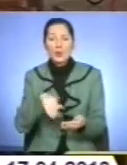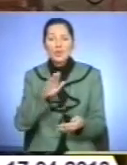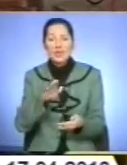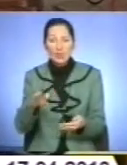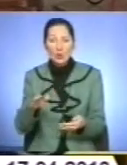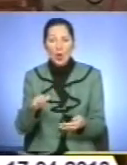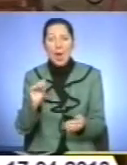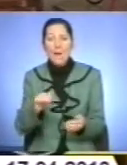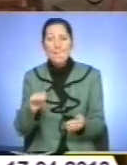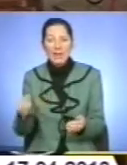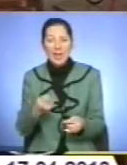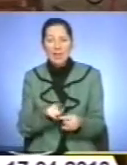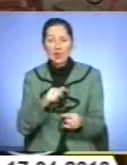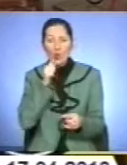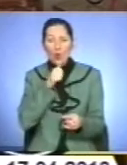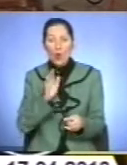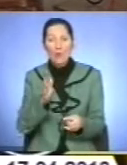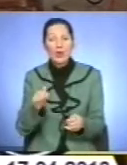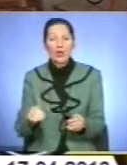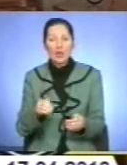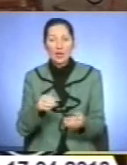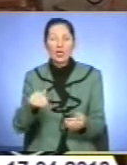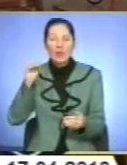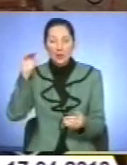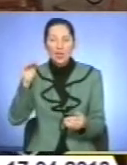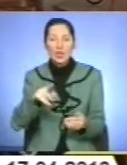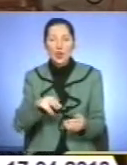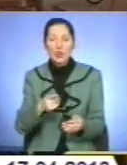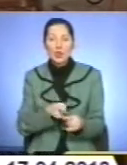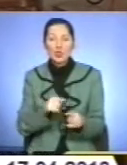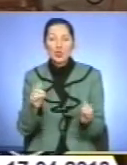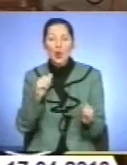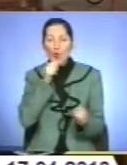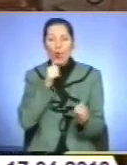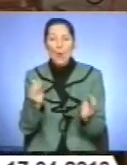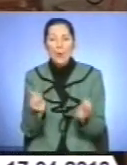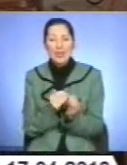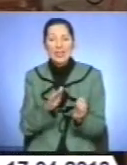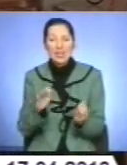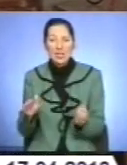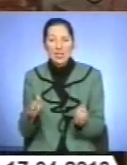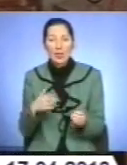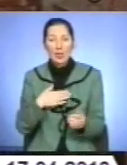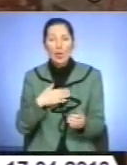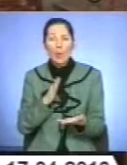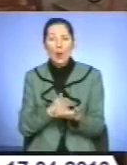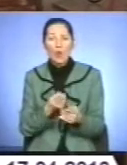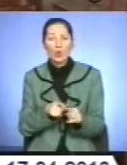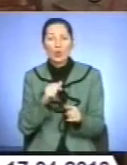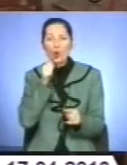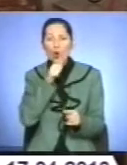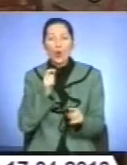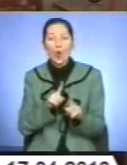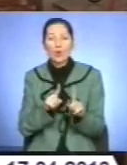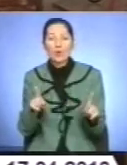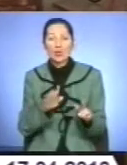нас маленькі цього року, бо часто в нас і дорослі ходять, але цього року склалася така групка молодших діток. От, ну і ми маємо цього року особливість,